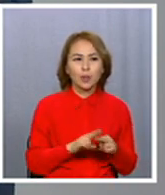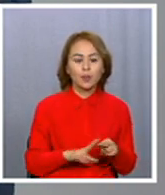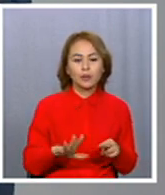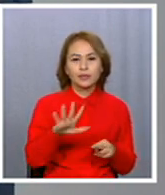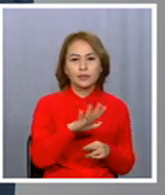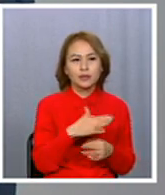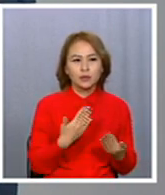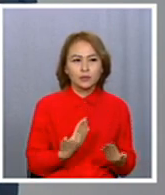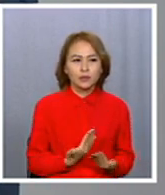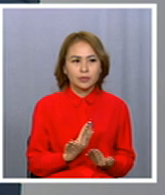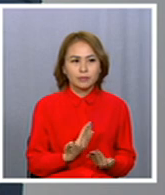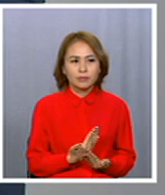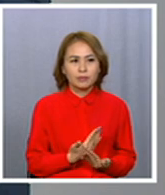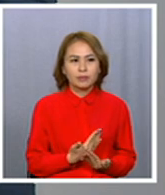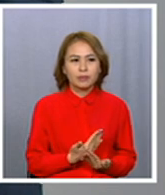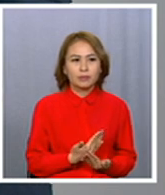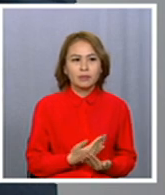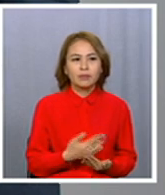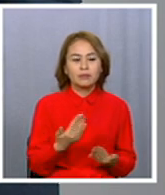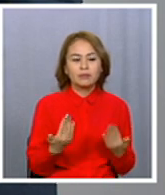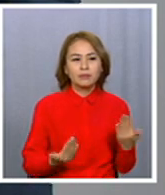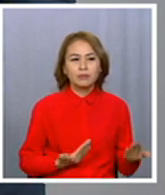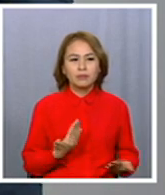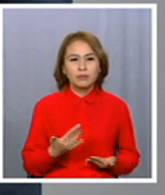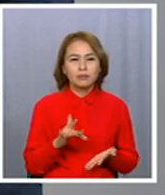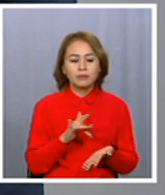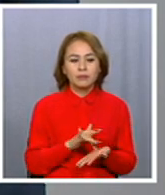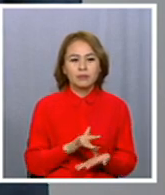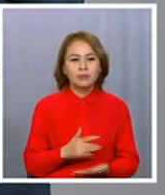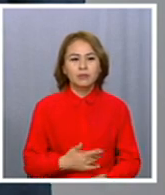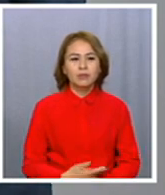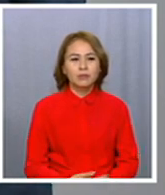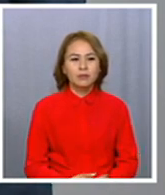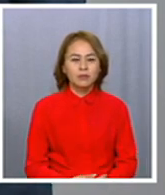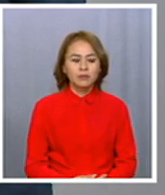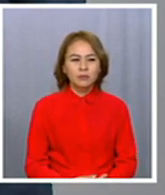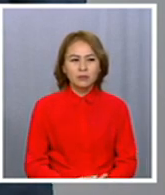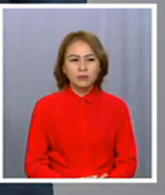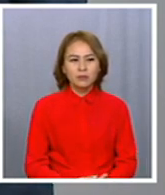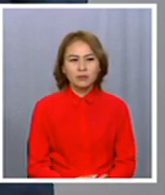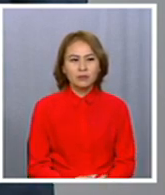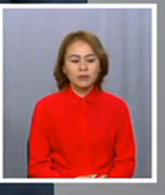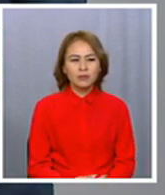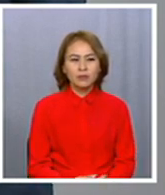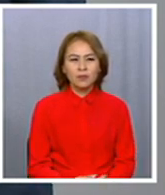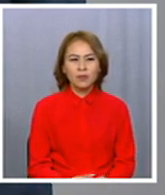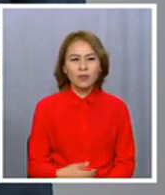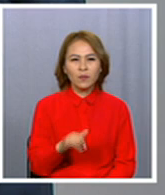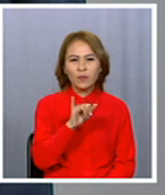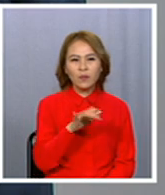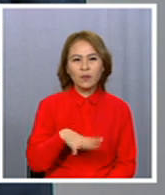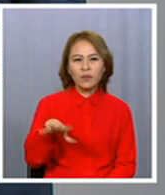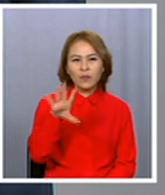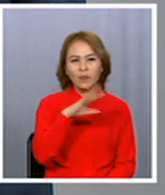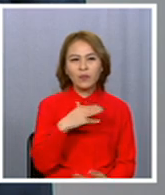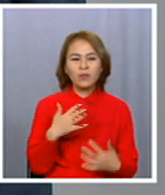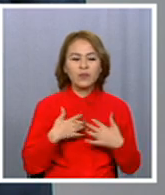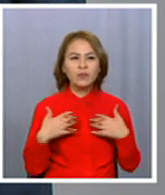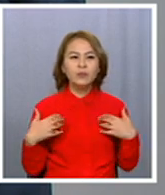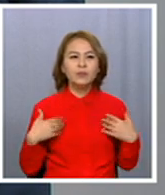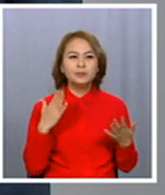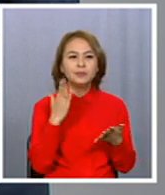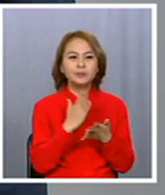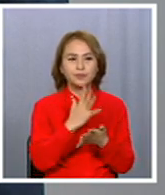обитания? Среда обитания – тершелек ортасе. У всех животных есть